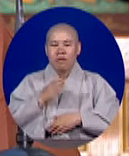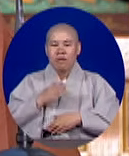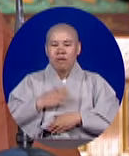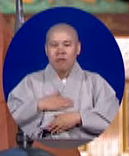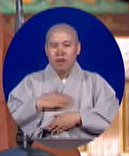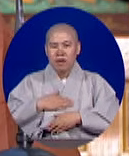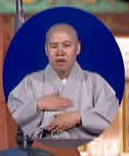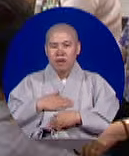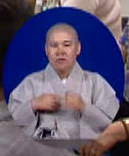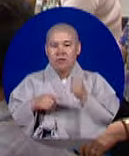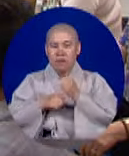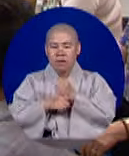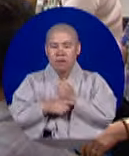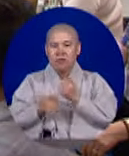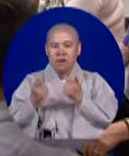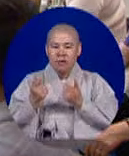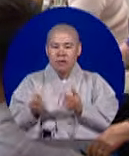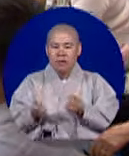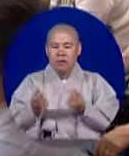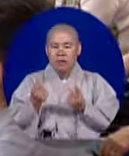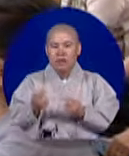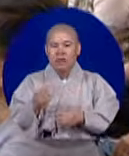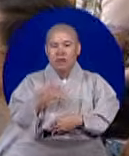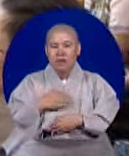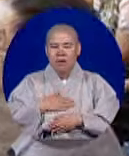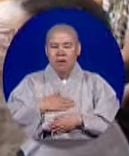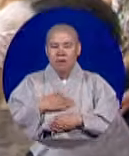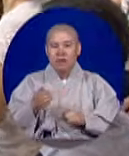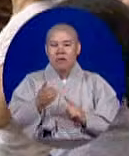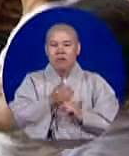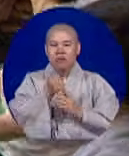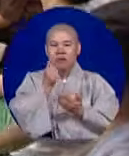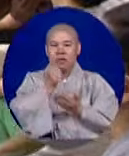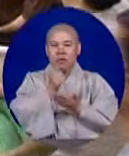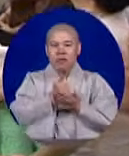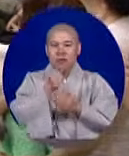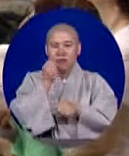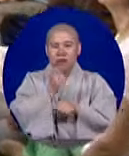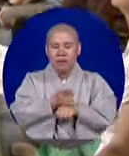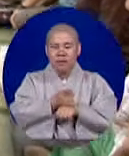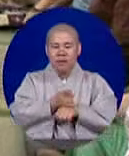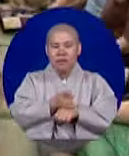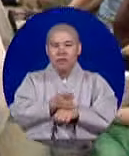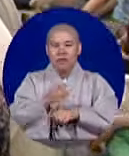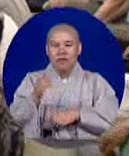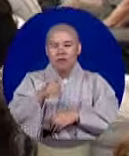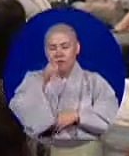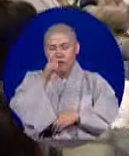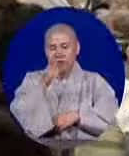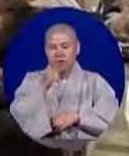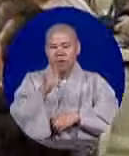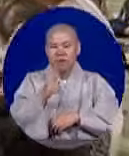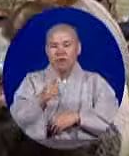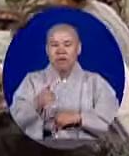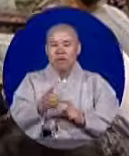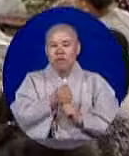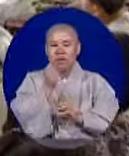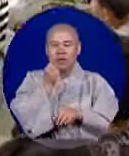나라는 뜻이다. 나는 불성이다 이 말이죠. 불성은 뭐냐?